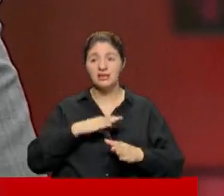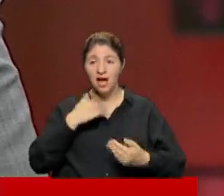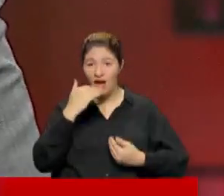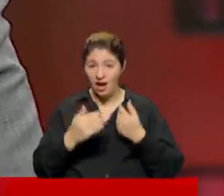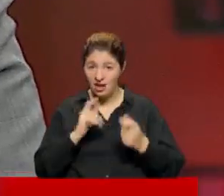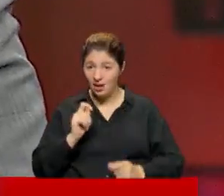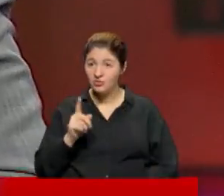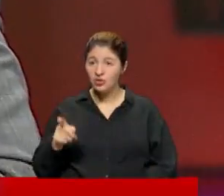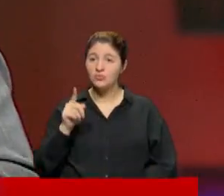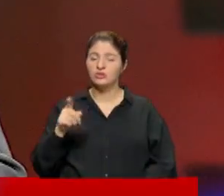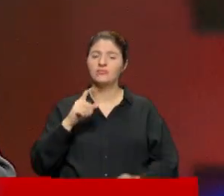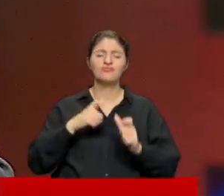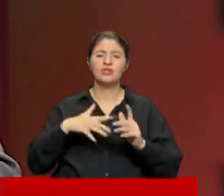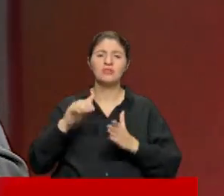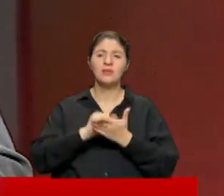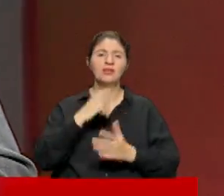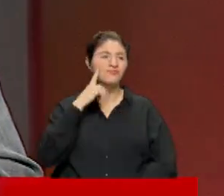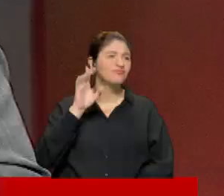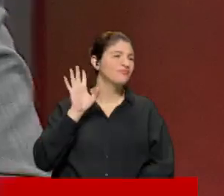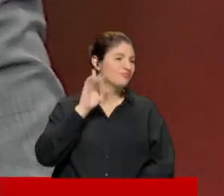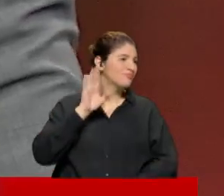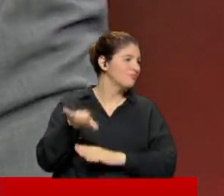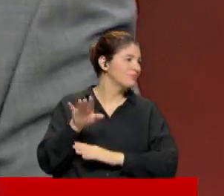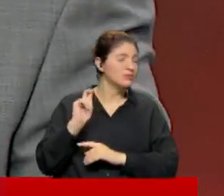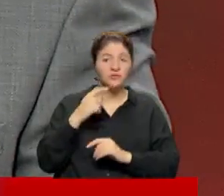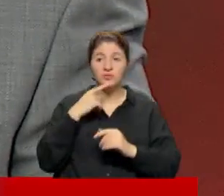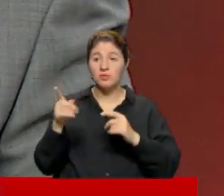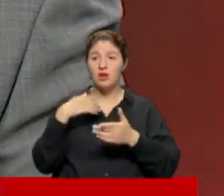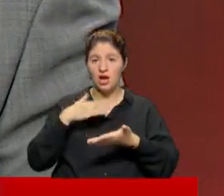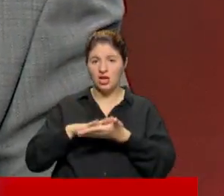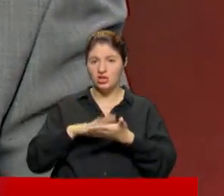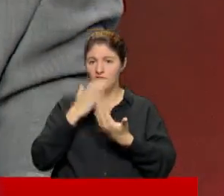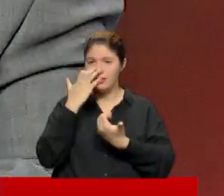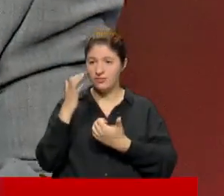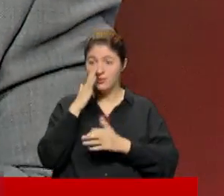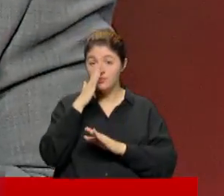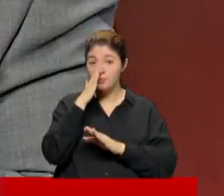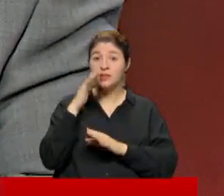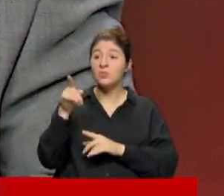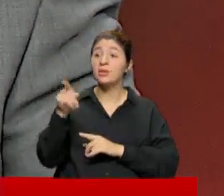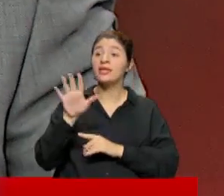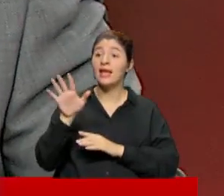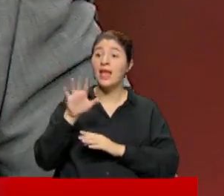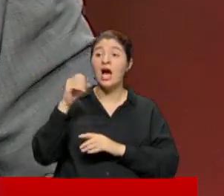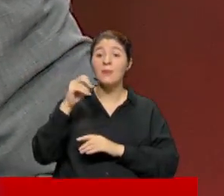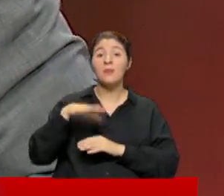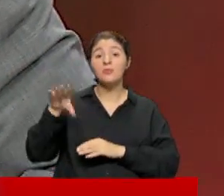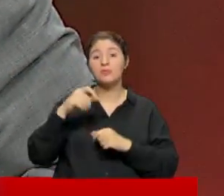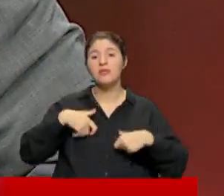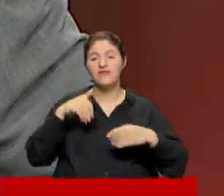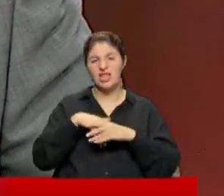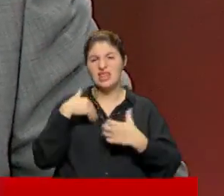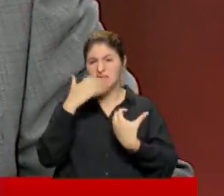anlattıkça bunlar sosyal medyaya bakmayın siz diyor benim bu arkadaşa tavsiyem Hatta buna değil AKP'li bütün